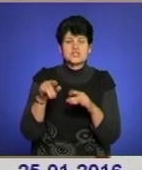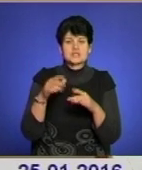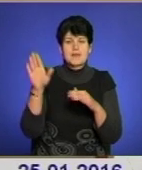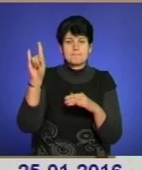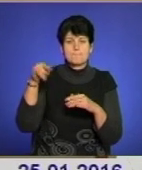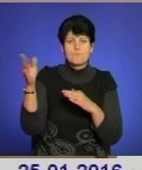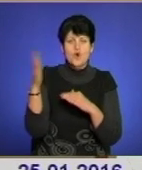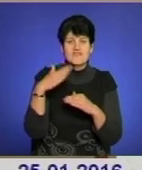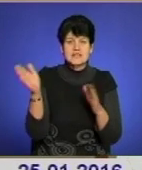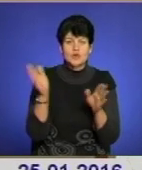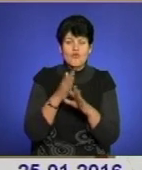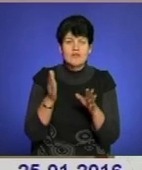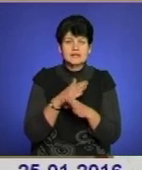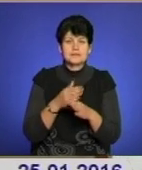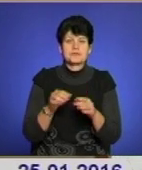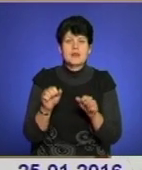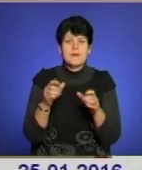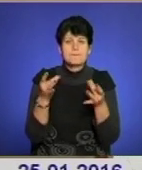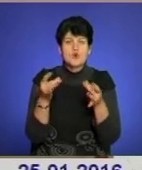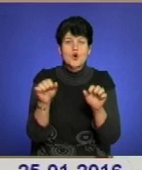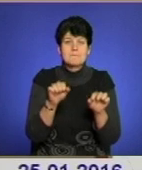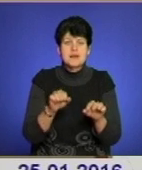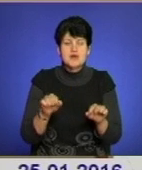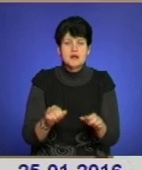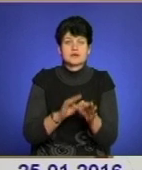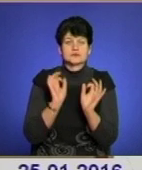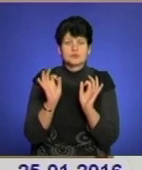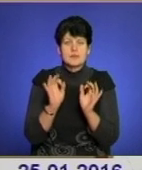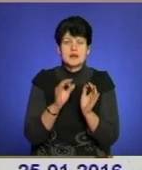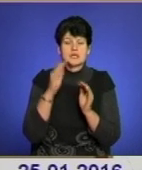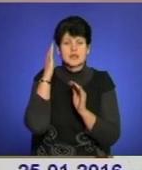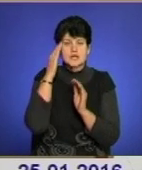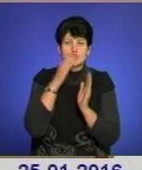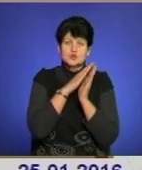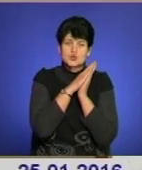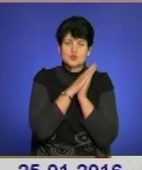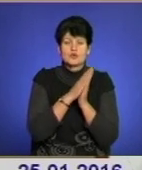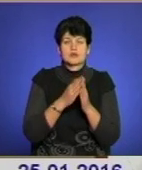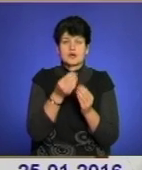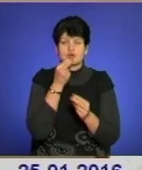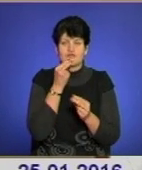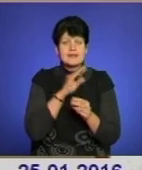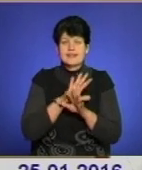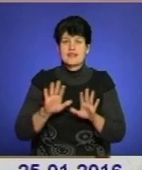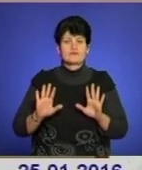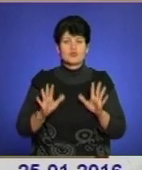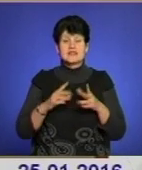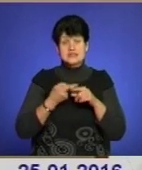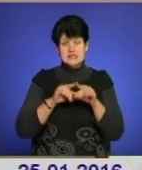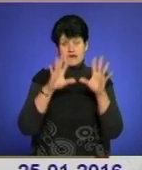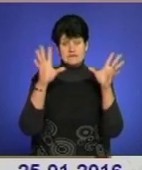прибирання, ну і особисто повноцінний сон, харчування, не перевтомлюватися. І це все